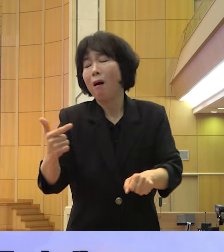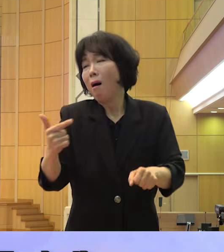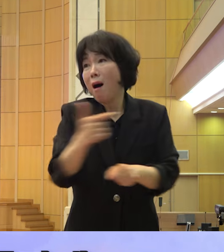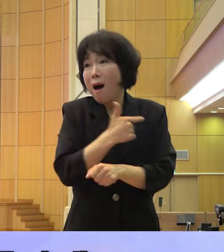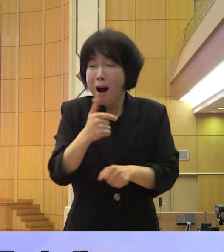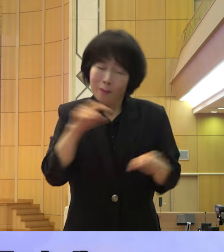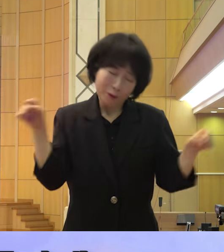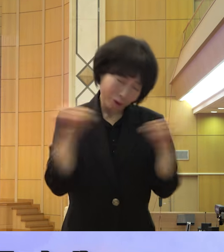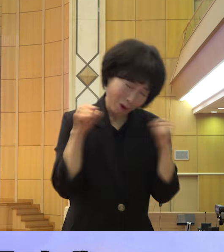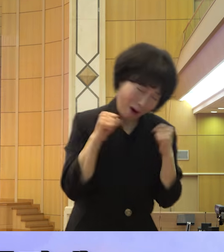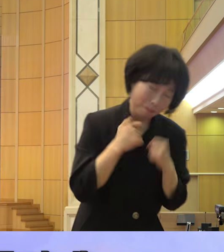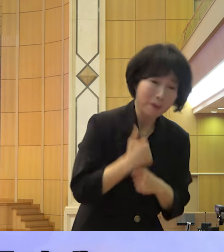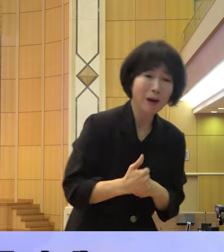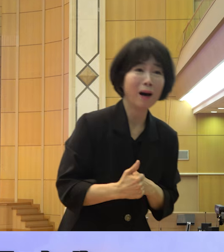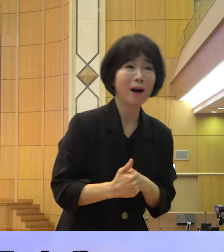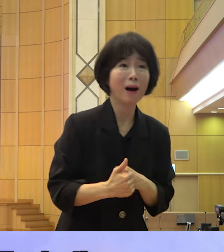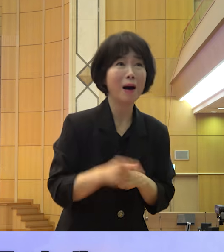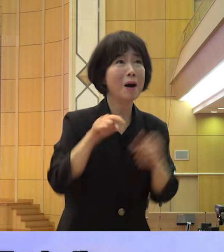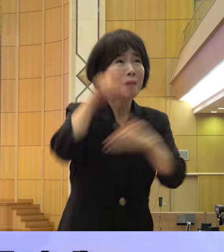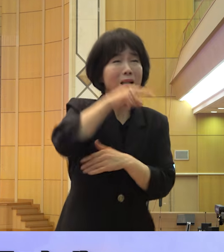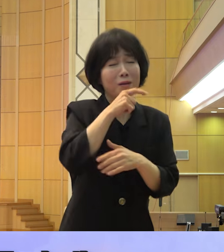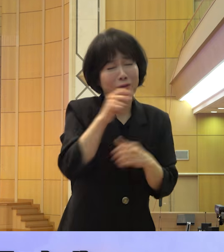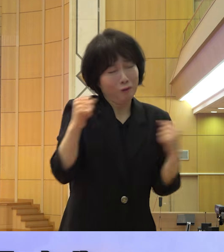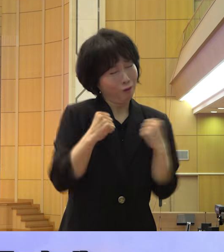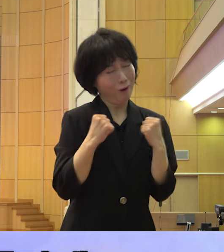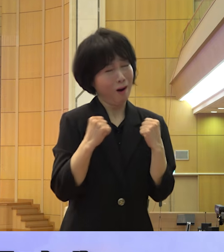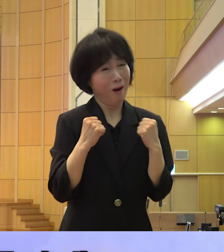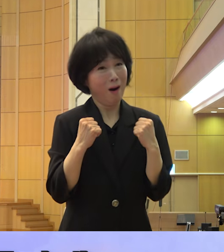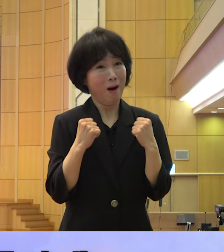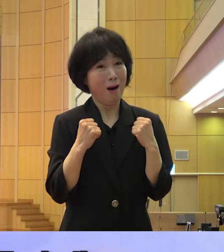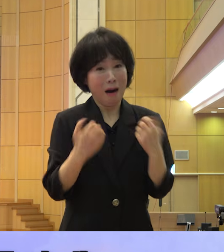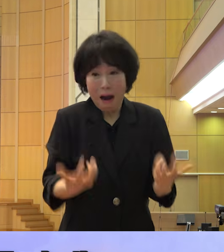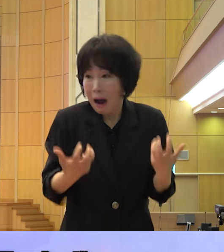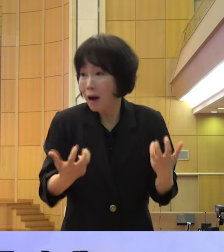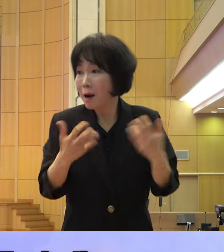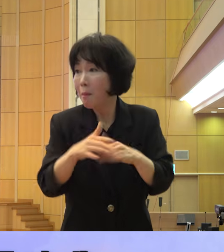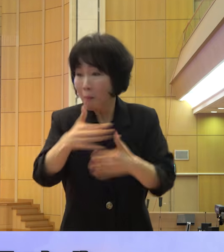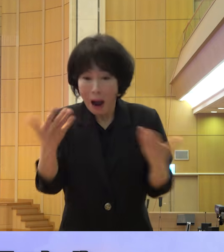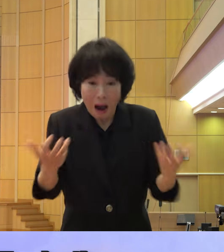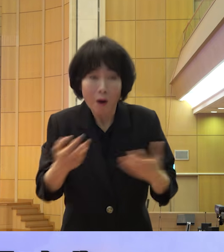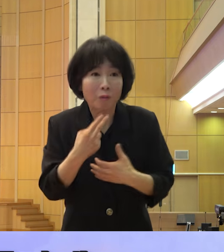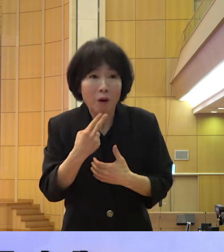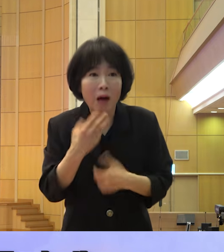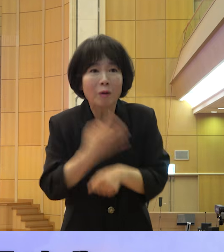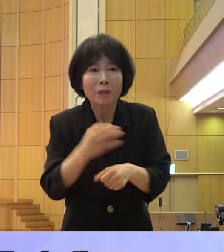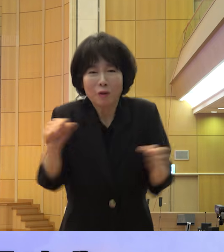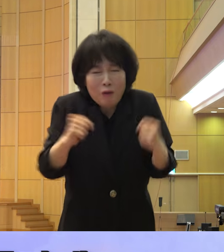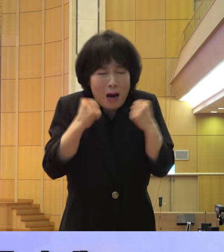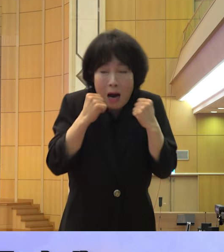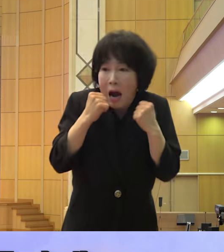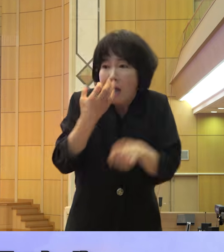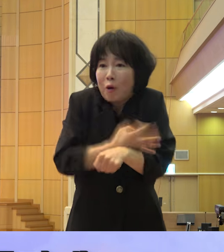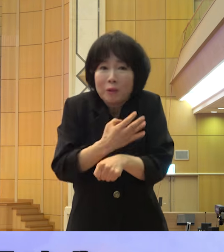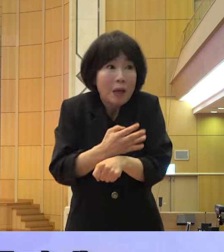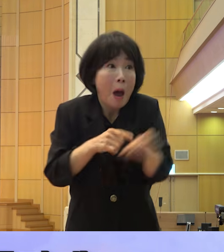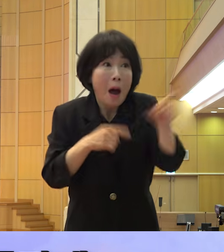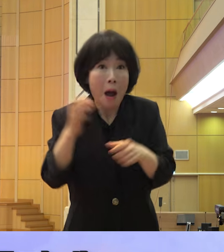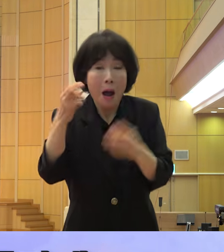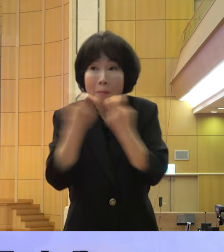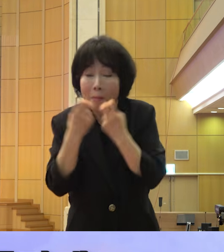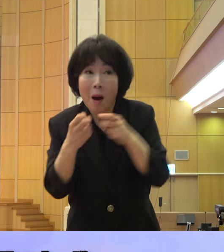추웠으면 강가에 가가지고 돌을 주워다가 돌을 갖다 난로에다가 달궜다가 잘 때